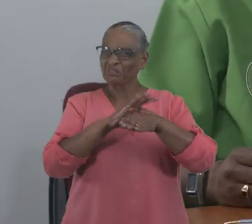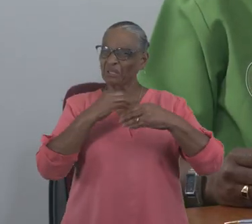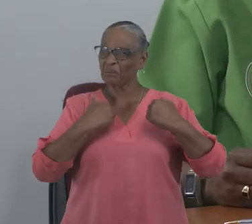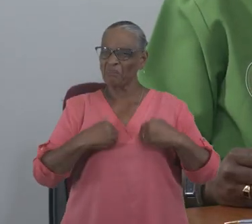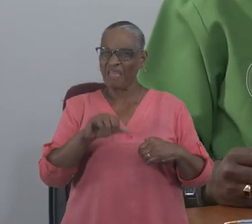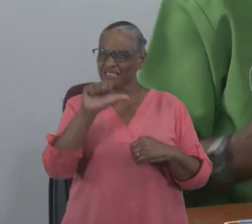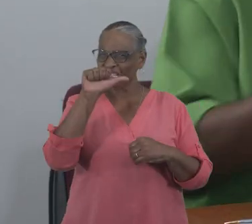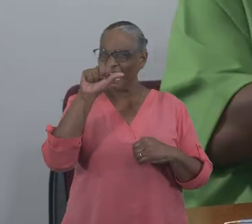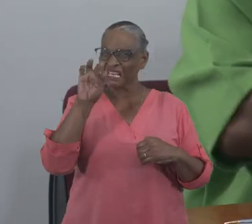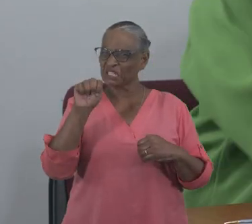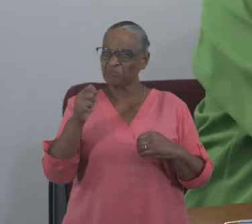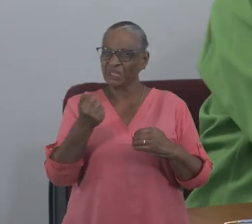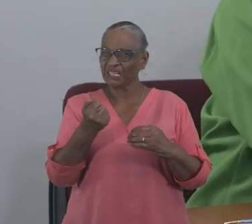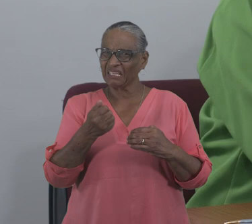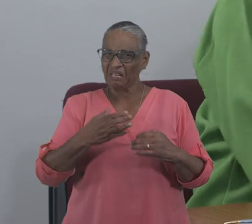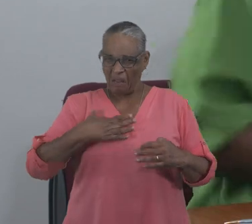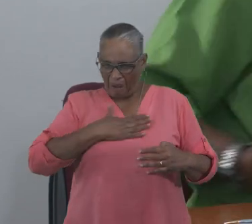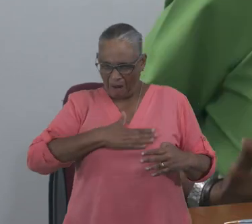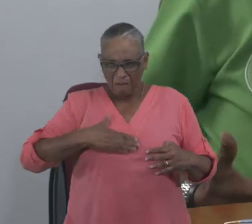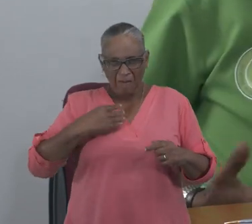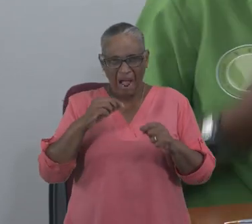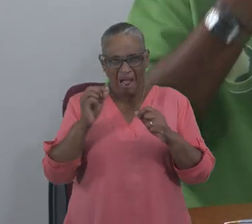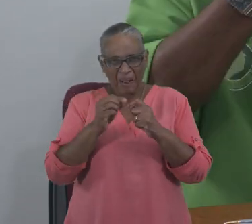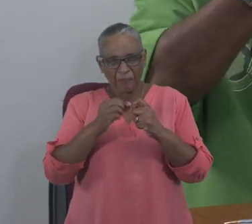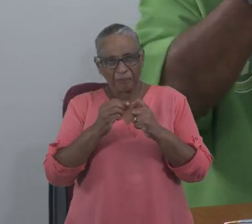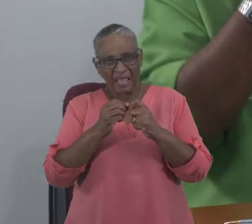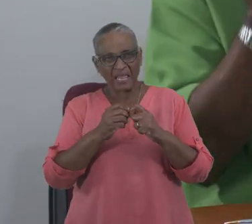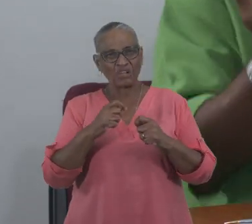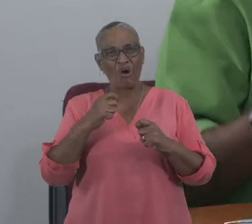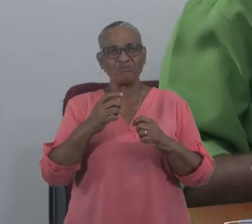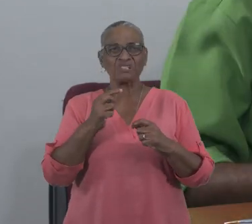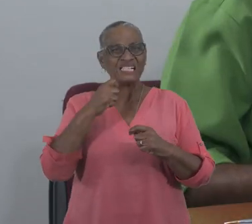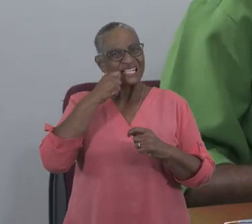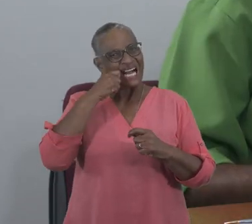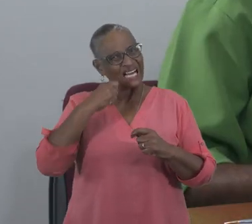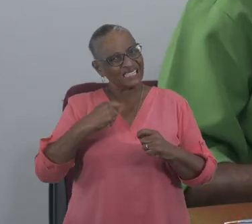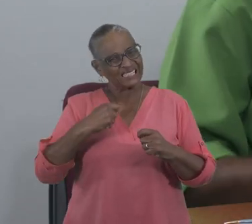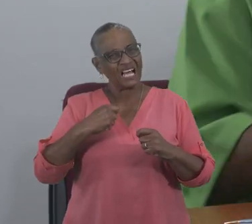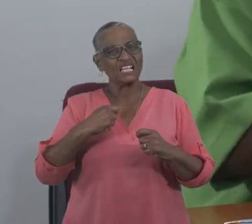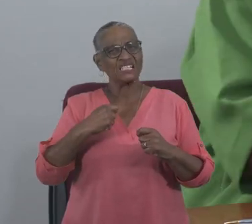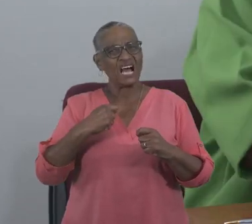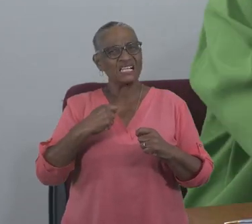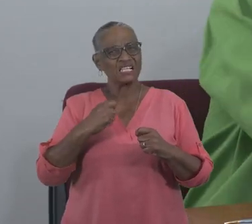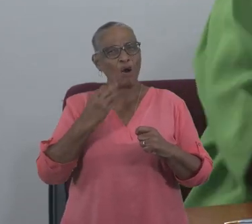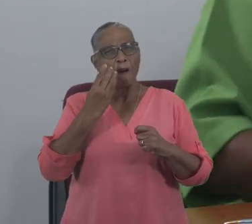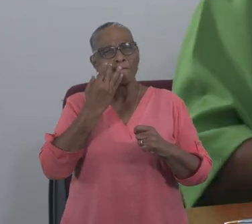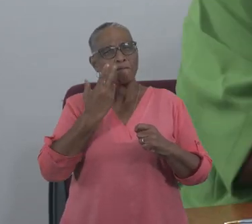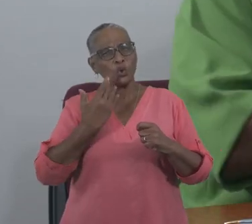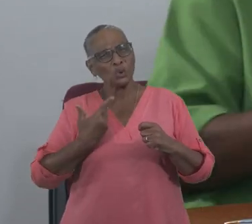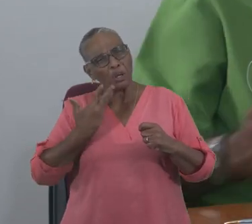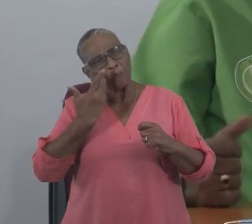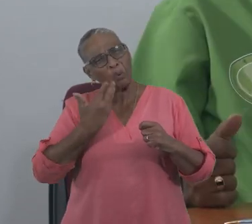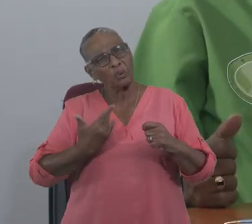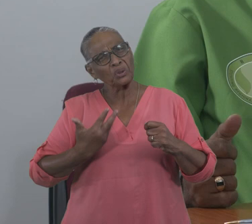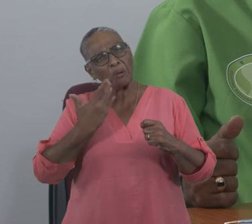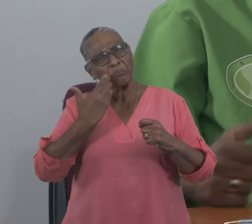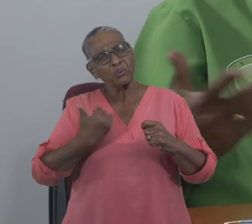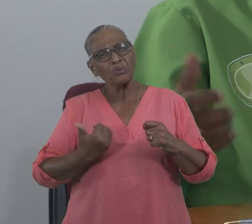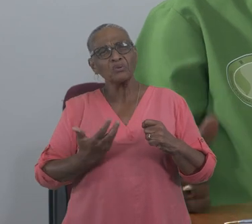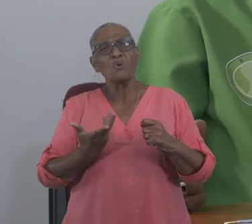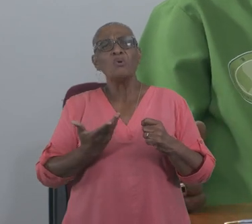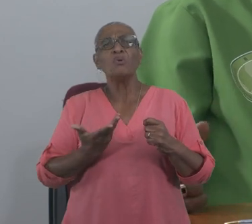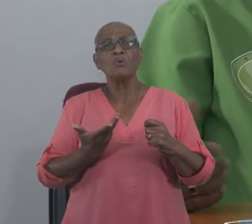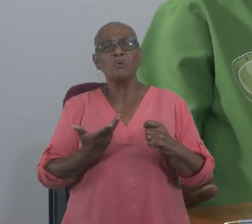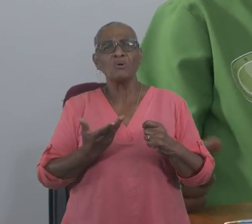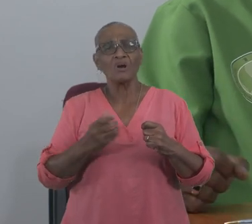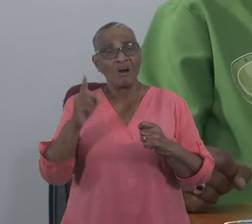dat er zijn dat ik bijwerking, want kan de maag of de man go haar want tv poeru. Ja. Als dan dat kan op invloed, if je kan vertellen,